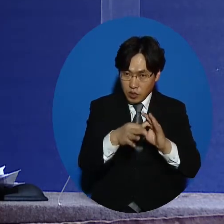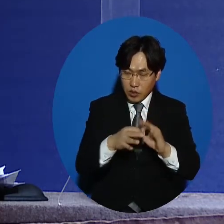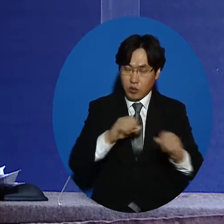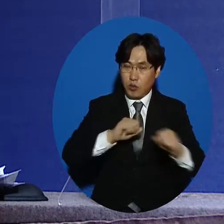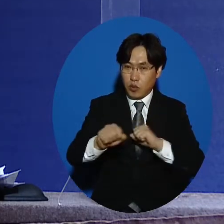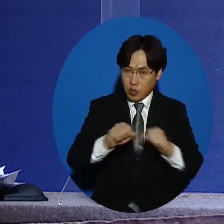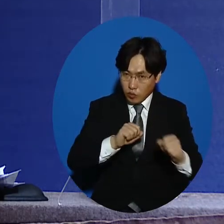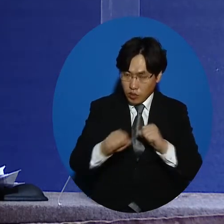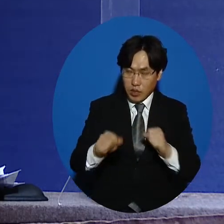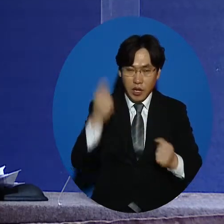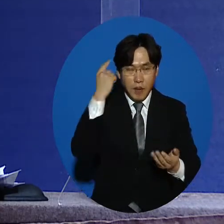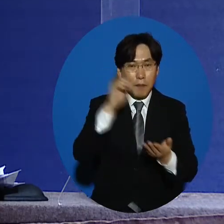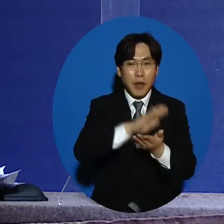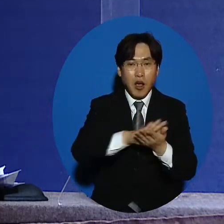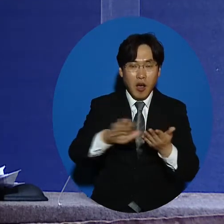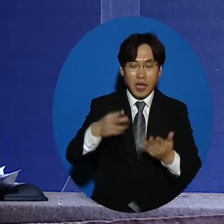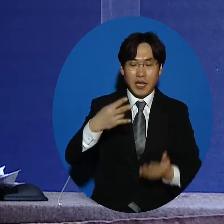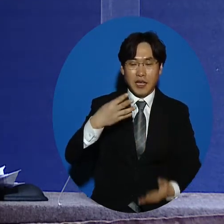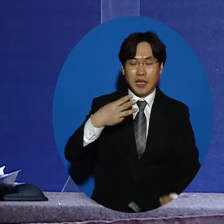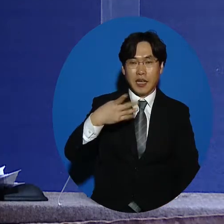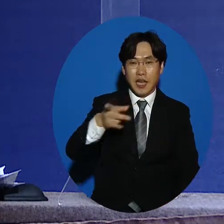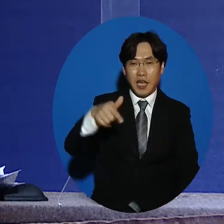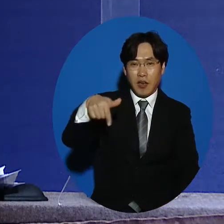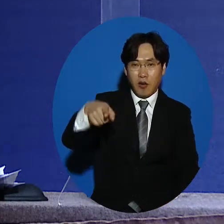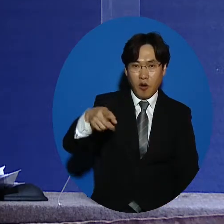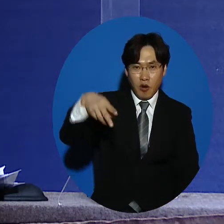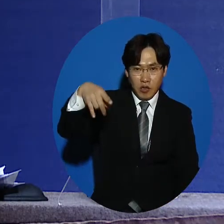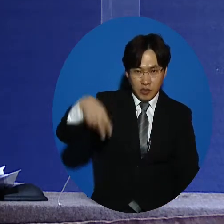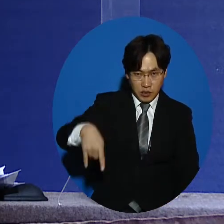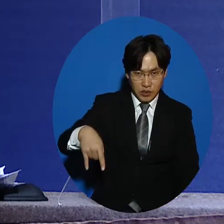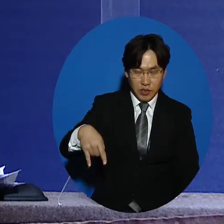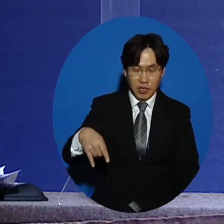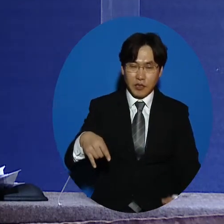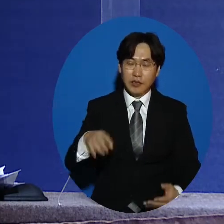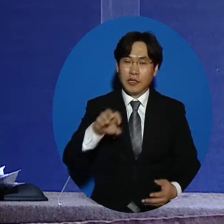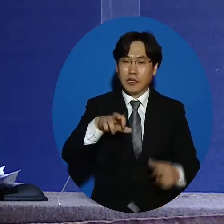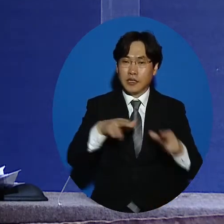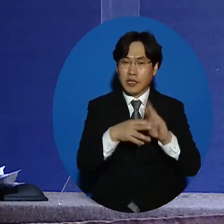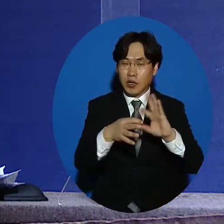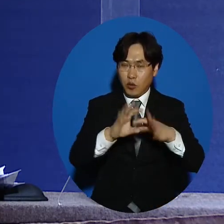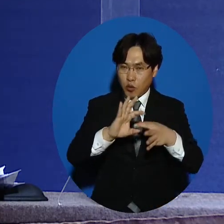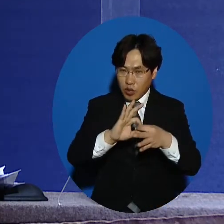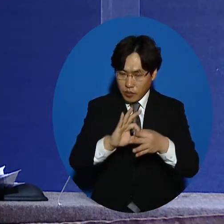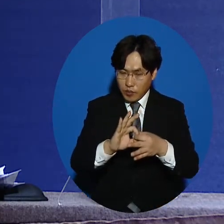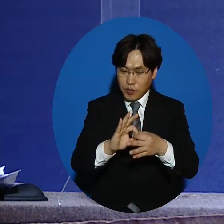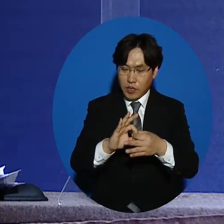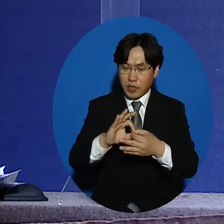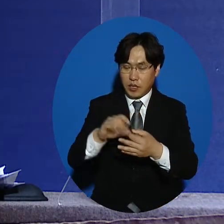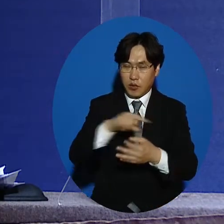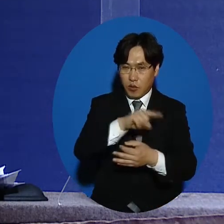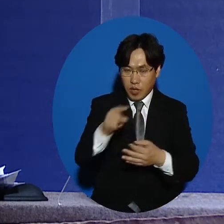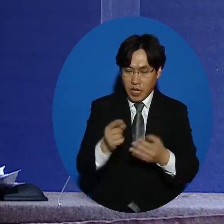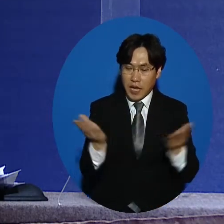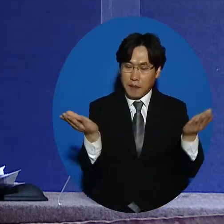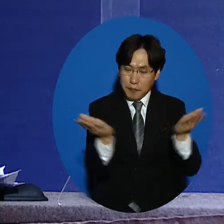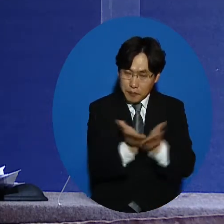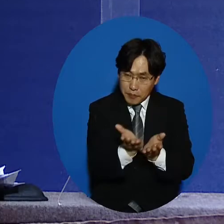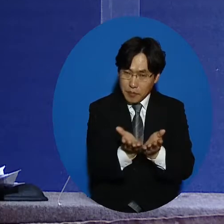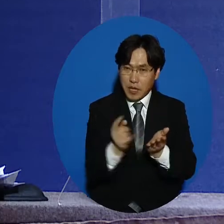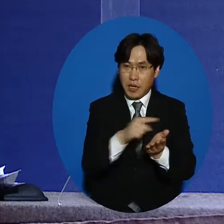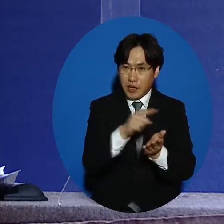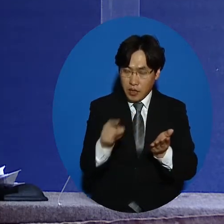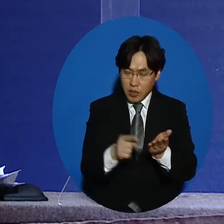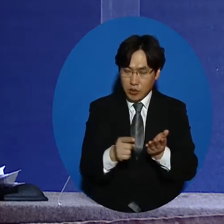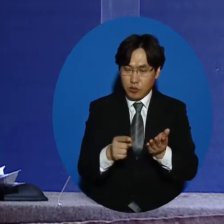평화의 레거시를 남기는 이 2018 평창 동계올림픽의 어떤 주제와 다 함께 어우러져